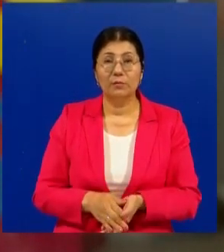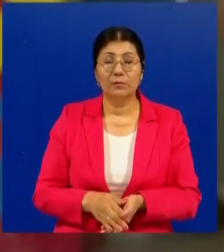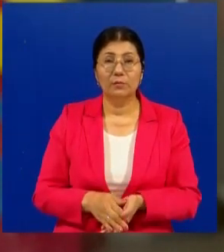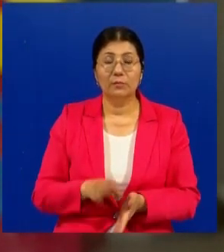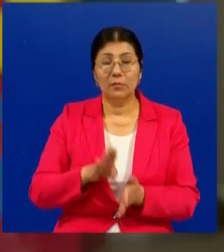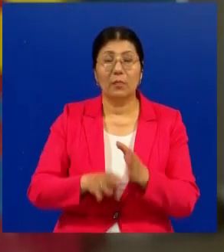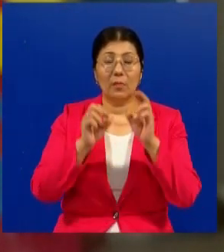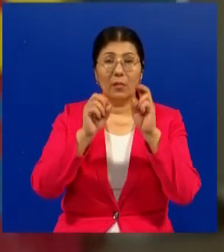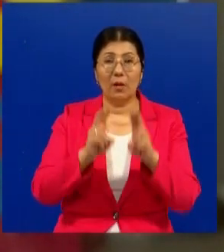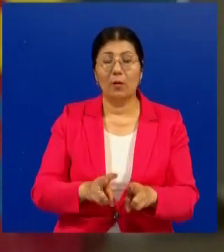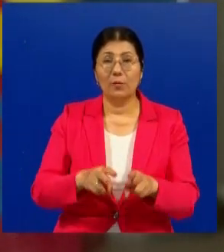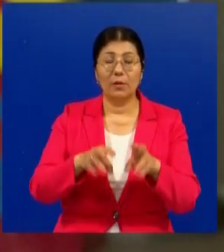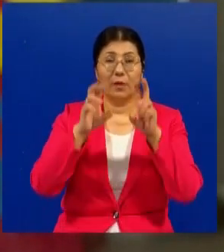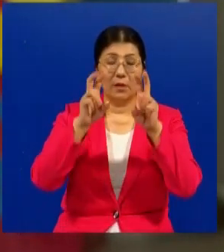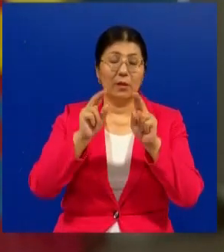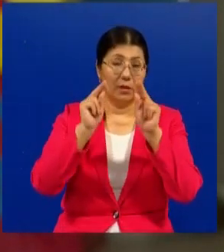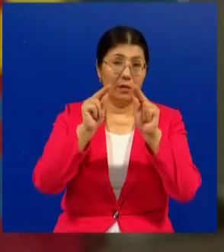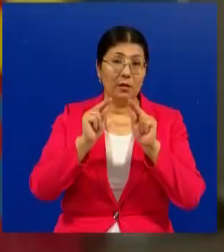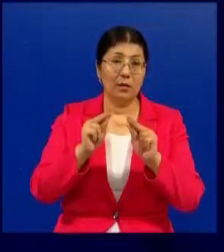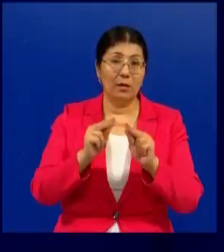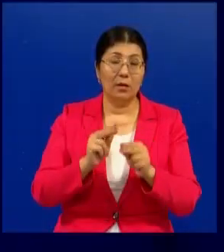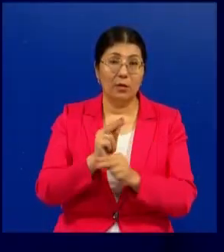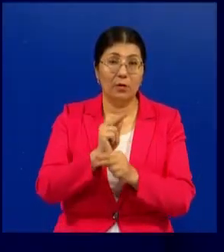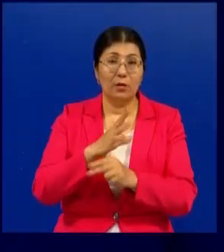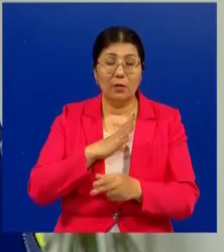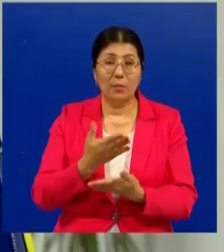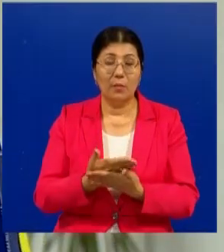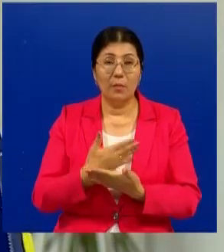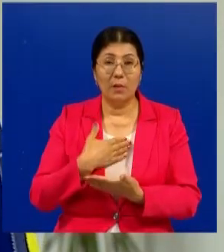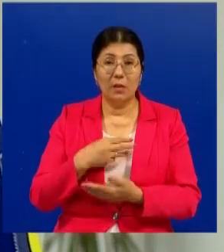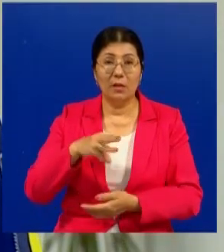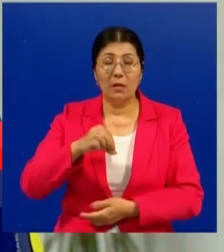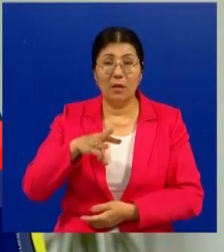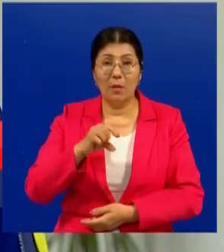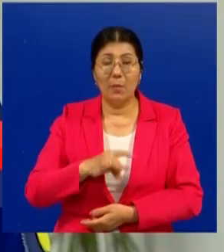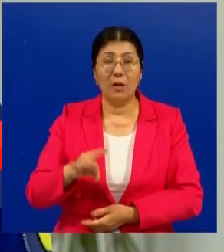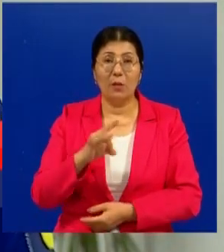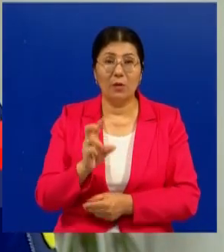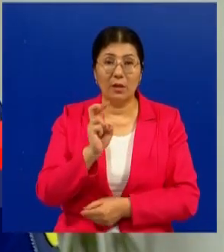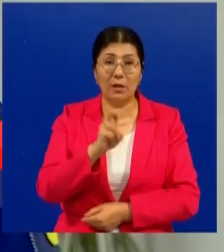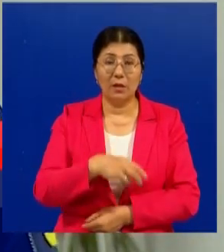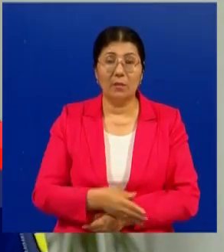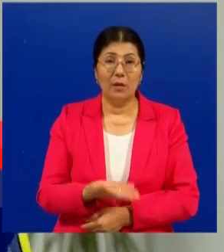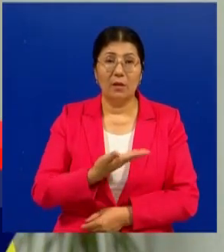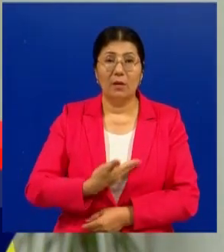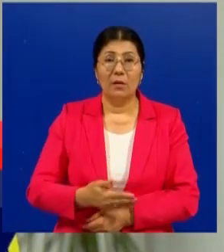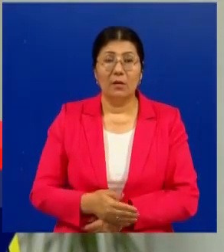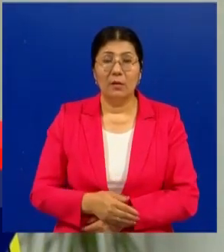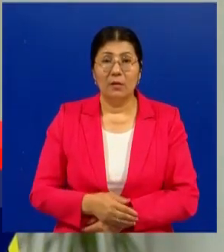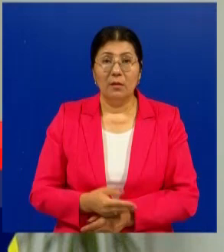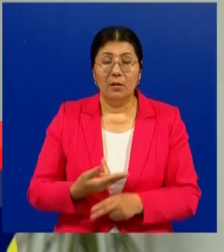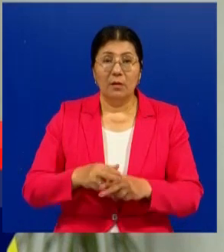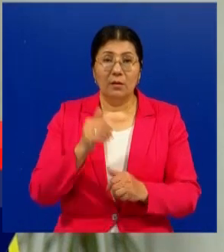Біздің байғамыз 5-ден 8-ге дейін бал қойылды. Мен темірден келіп тұрып, біз деген бұл